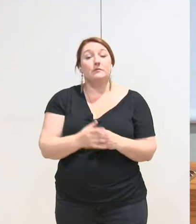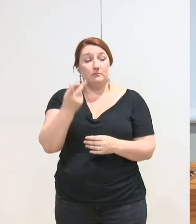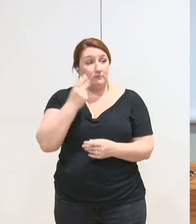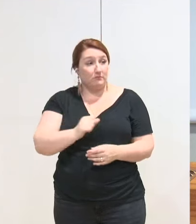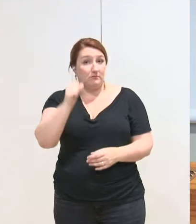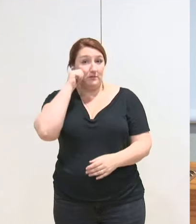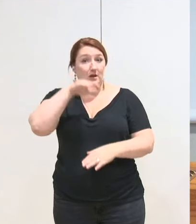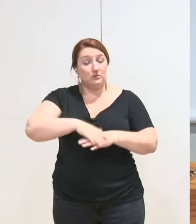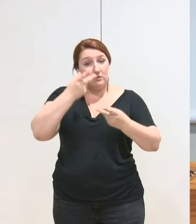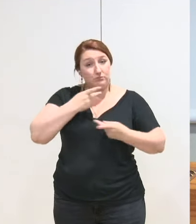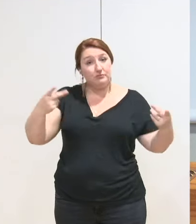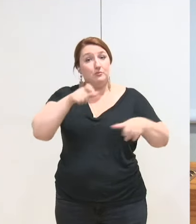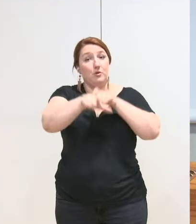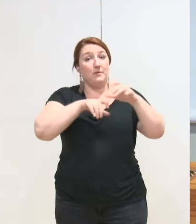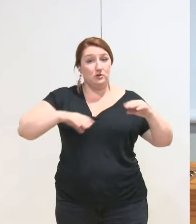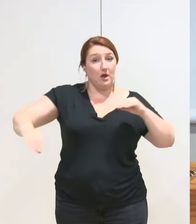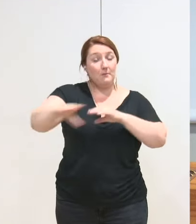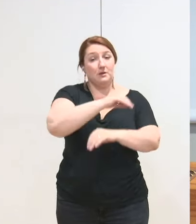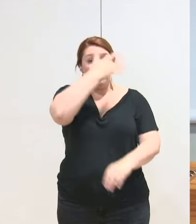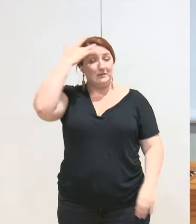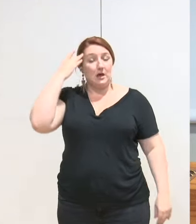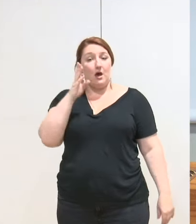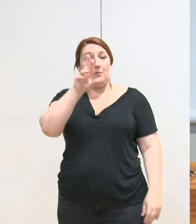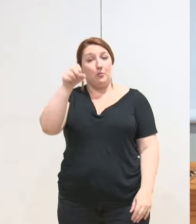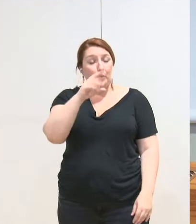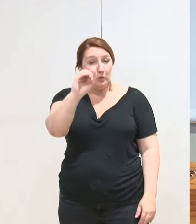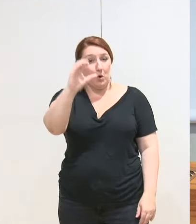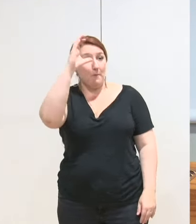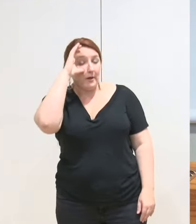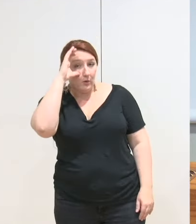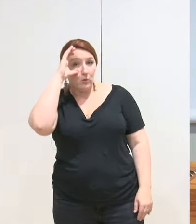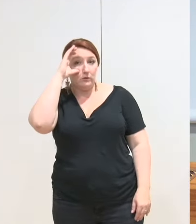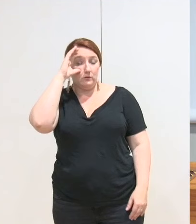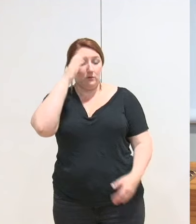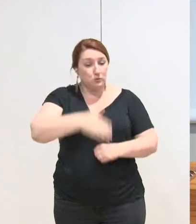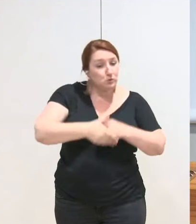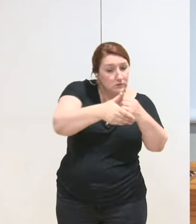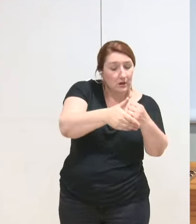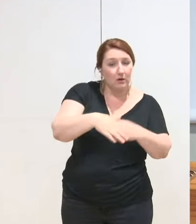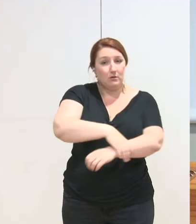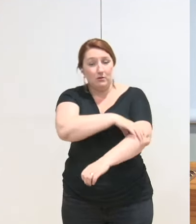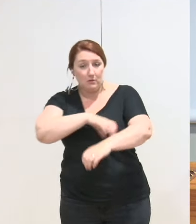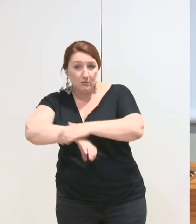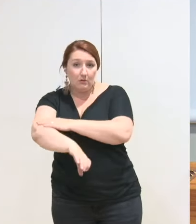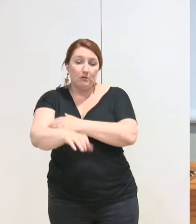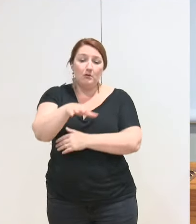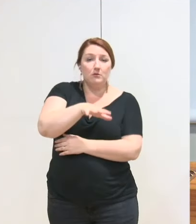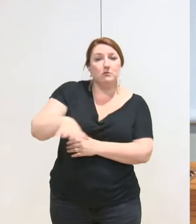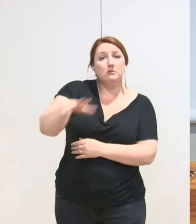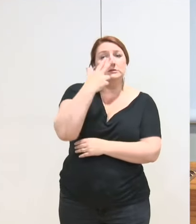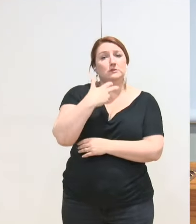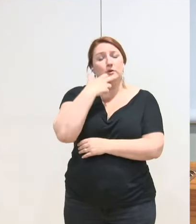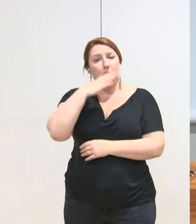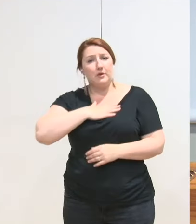d'écoute de soutien et de mobilisation également le bien-être de nos concitoyens est une exigence complexe qui